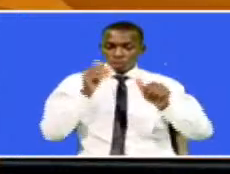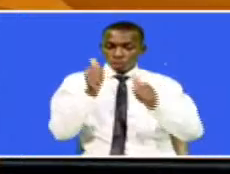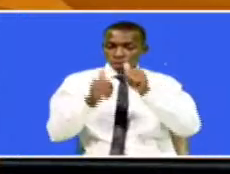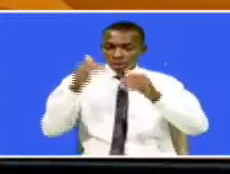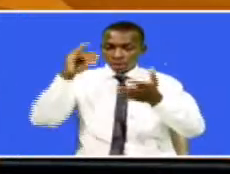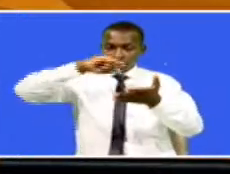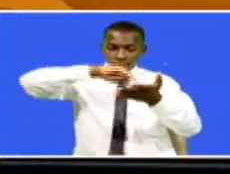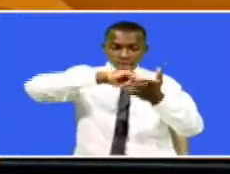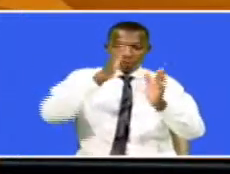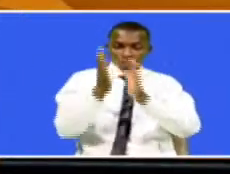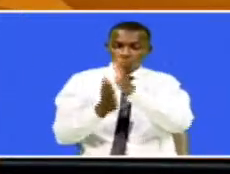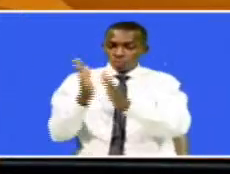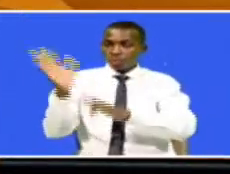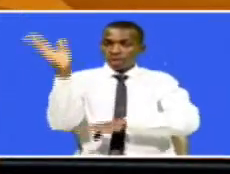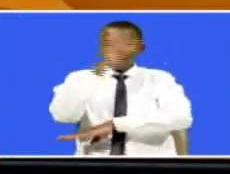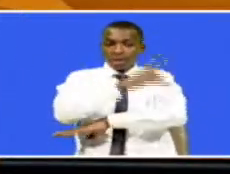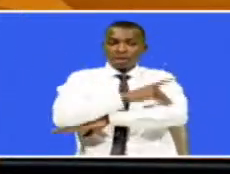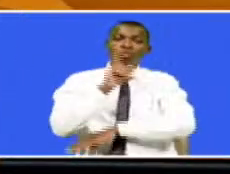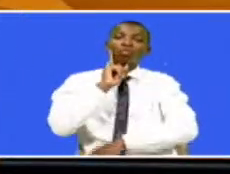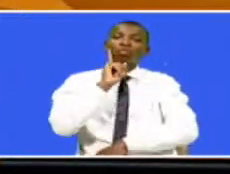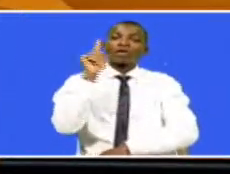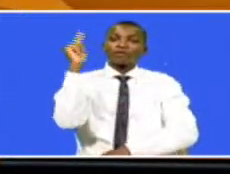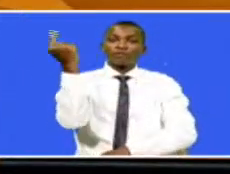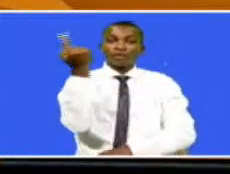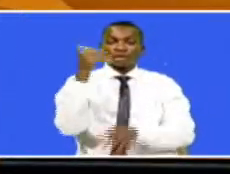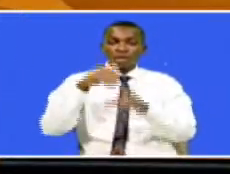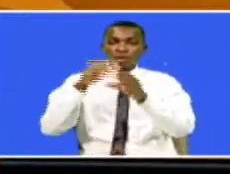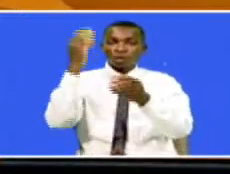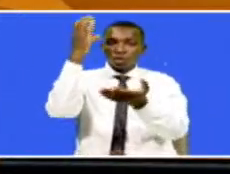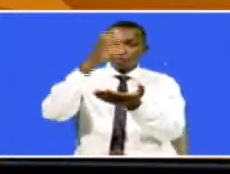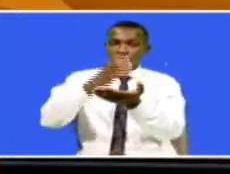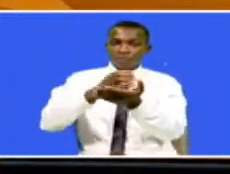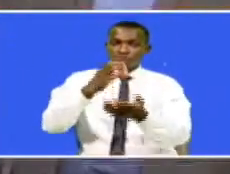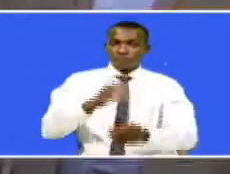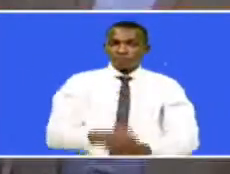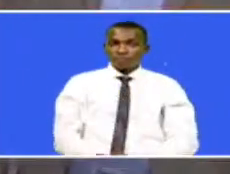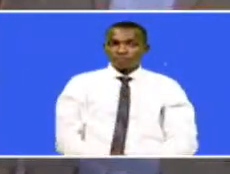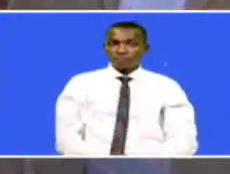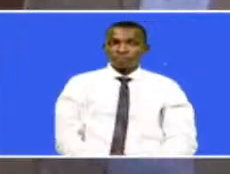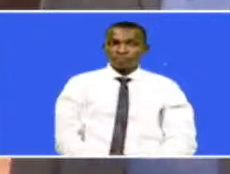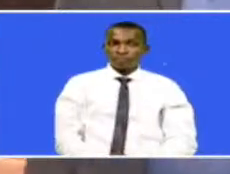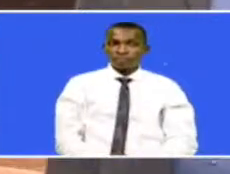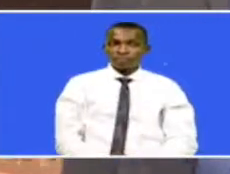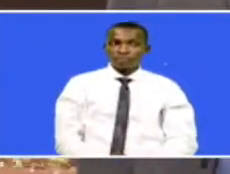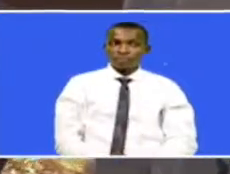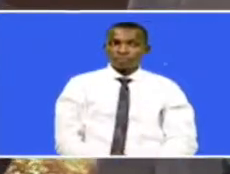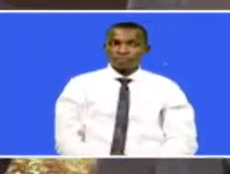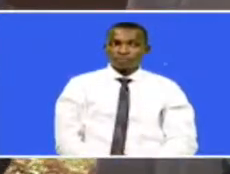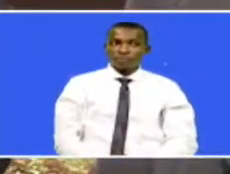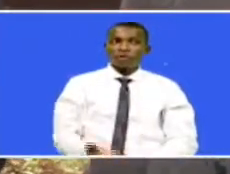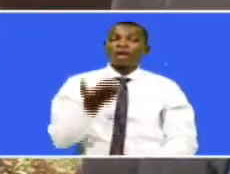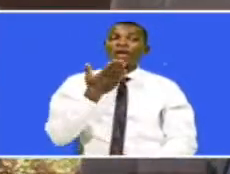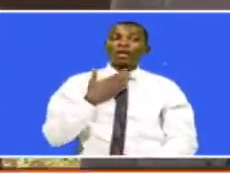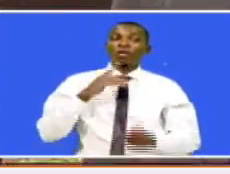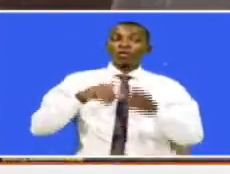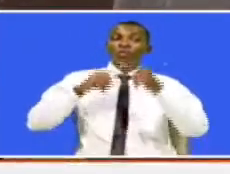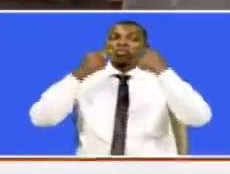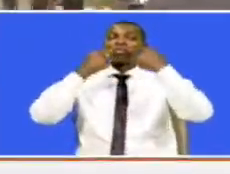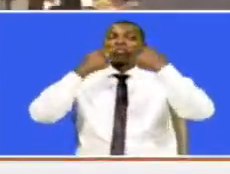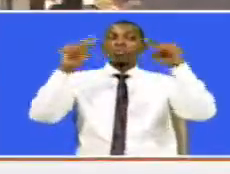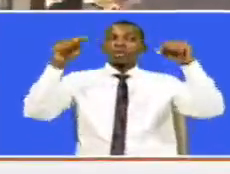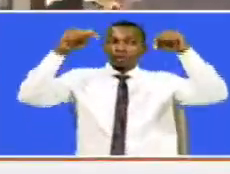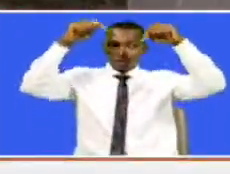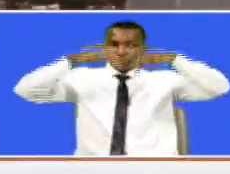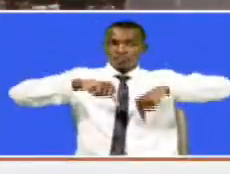mpango wake wa siku 100 za kwanza afisini. I want to announce here today that I'm